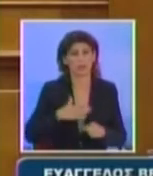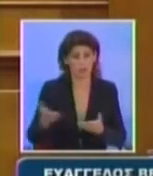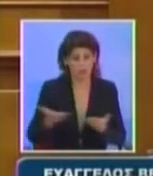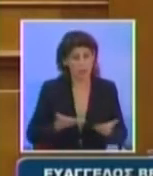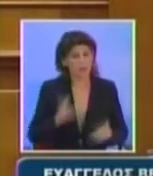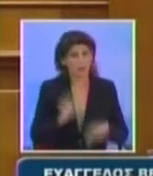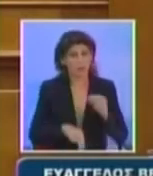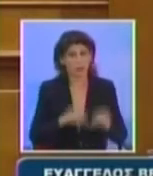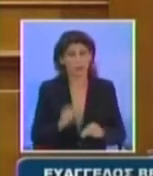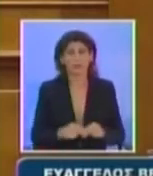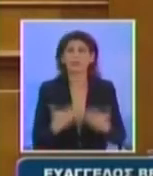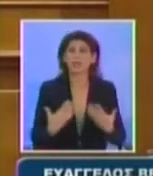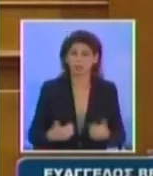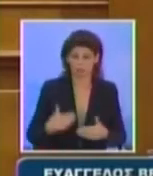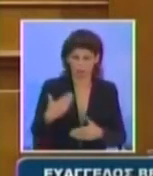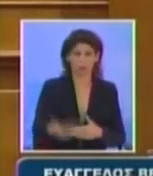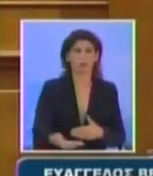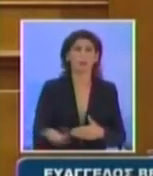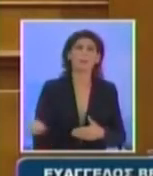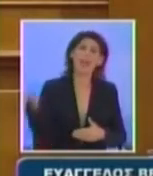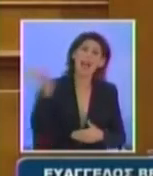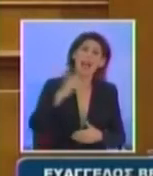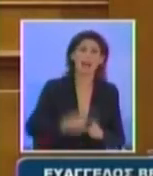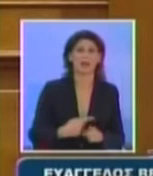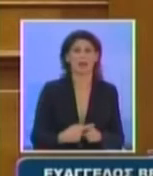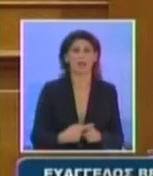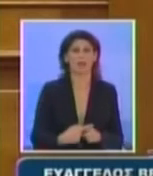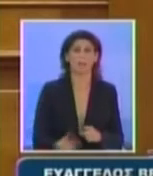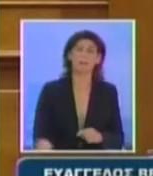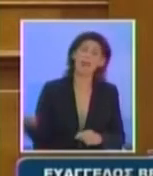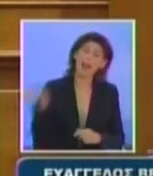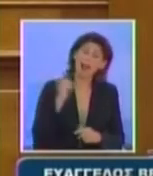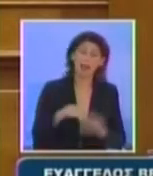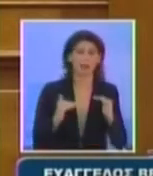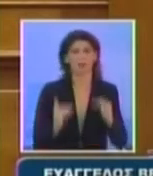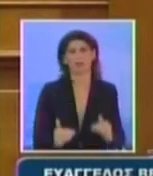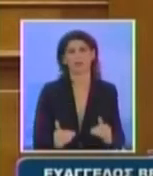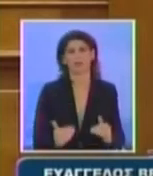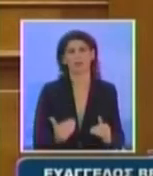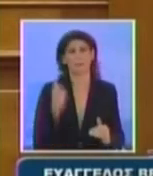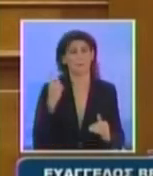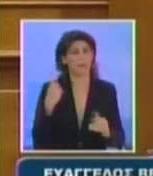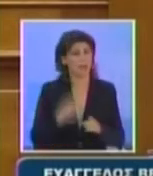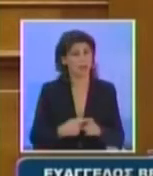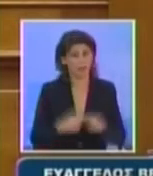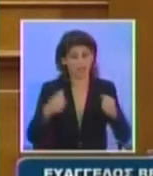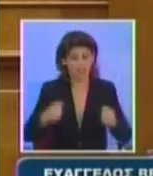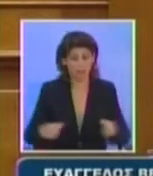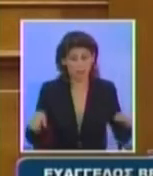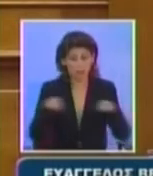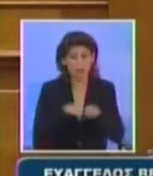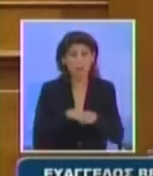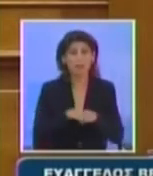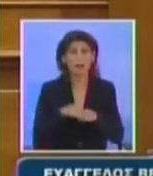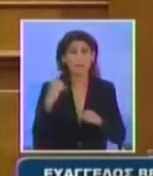εκλογές έχοντας μπροστά του μια άλλη Ελλάδα, μια άλλη κατάσταση. Μια Ελλάδα με θεσμική ισοτιμία.